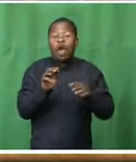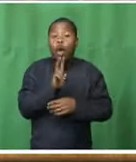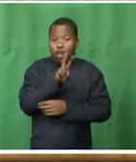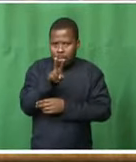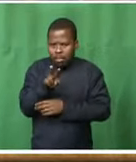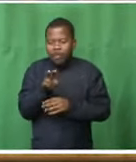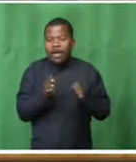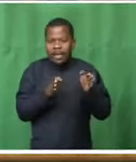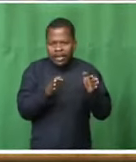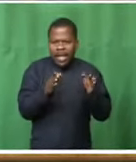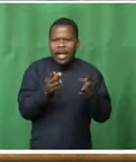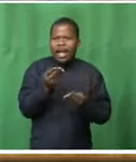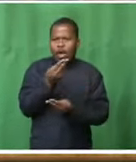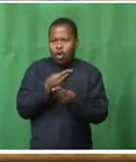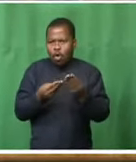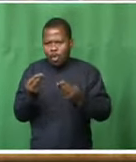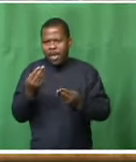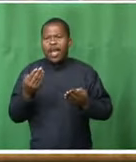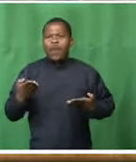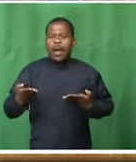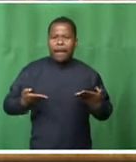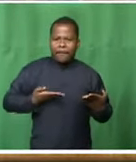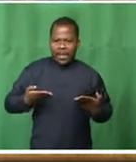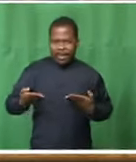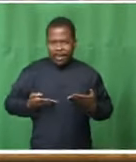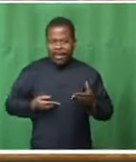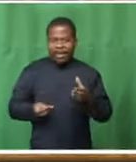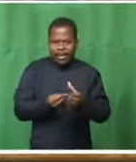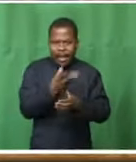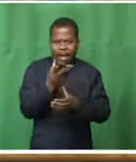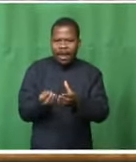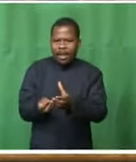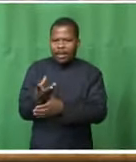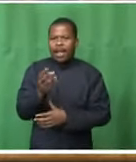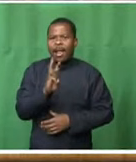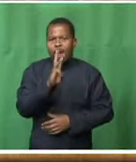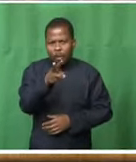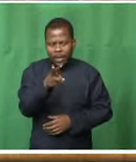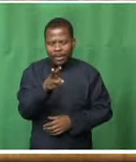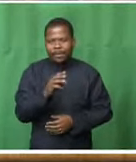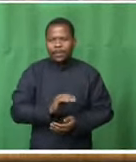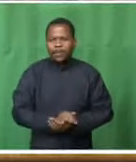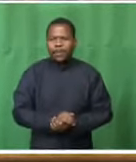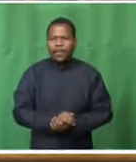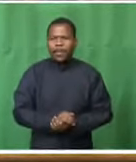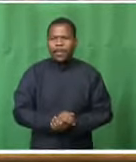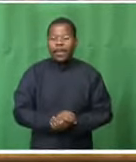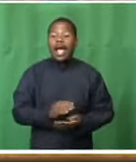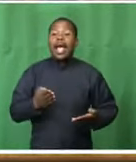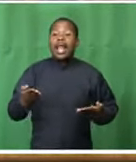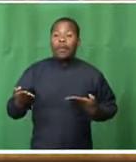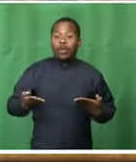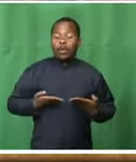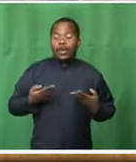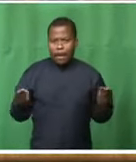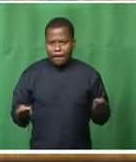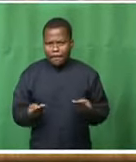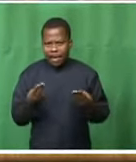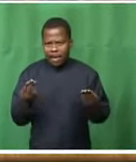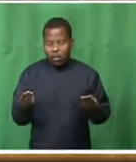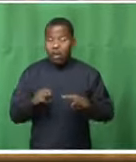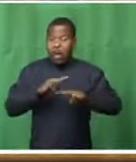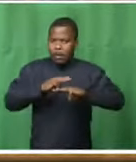mathupha tinhlangothi temnotho lesebatikhethile kuthi bafise kuhlanyela kito timali. Loku